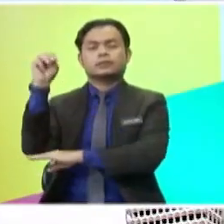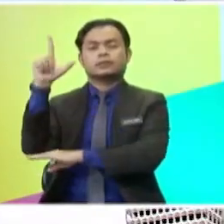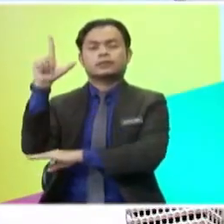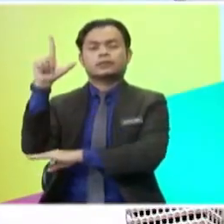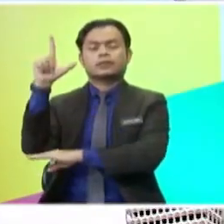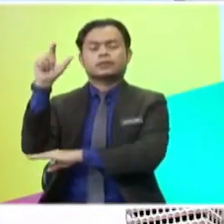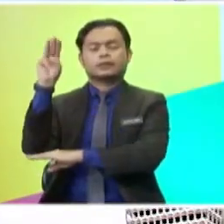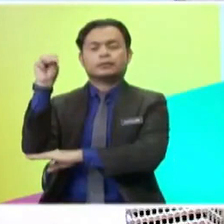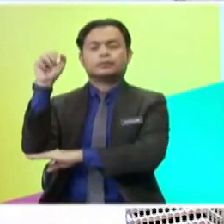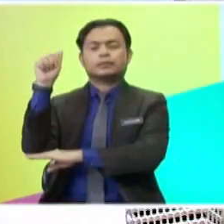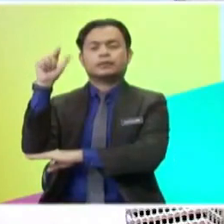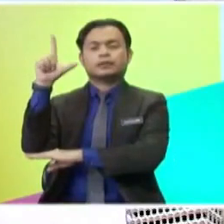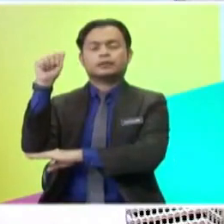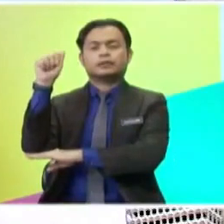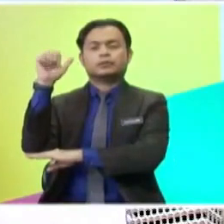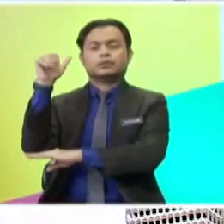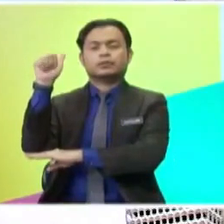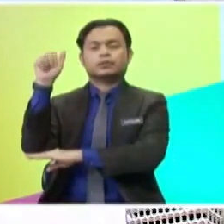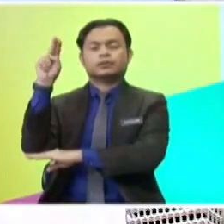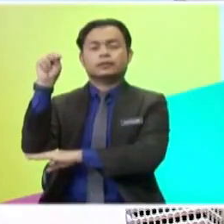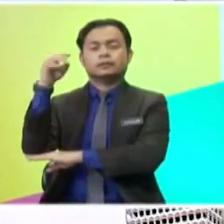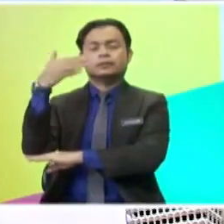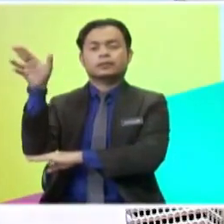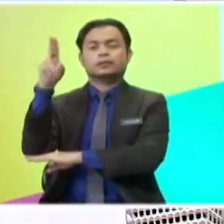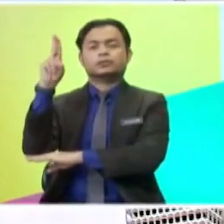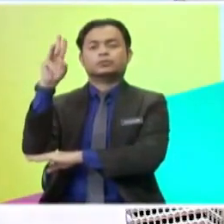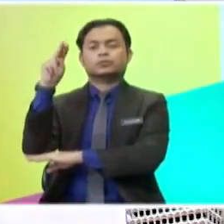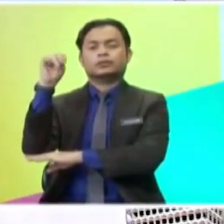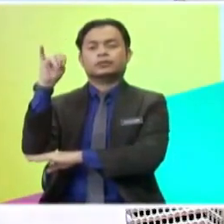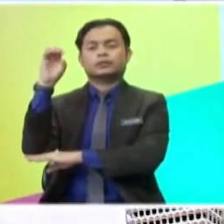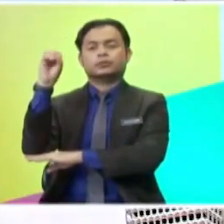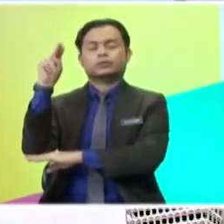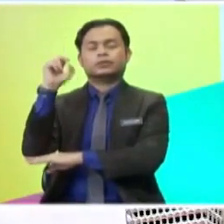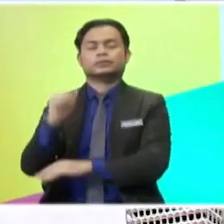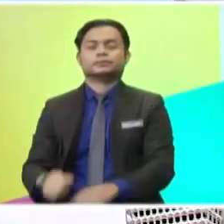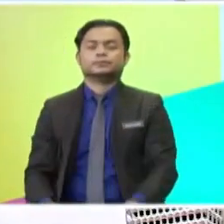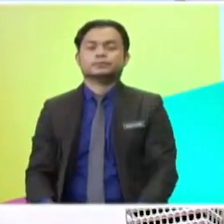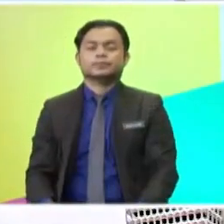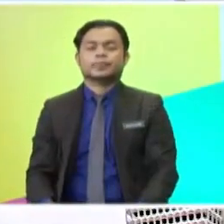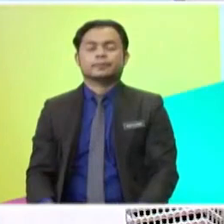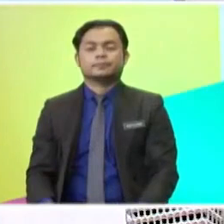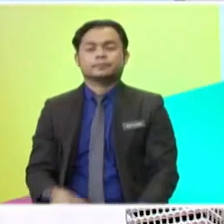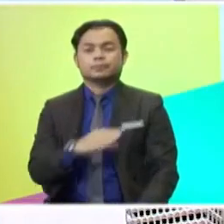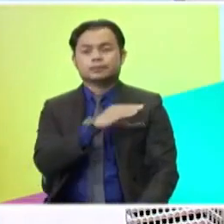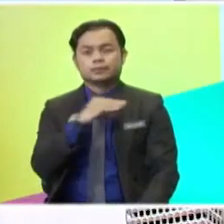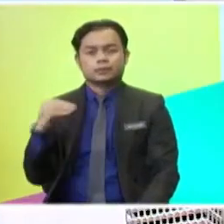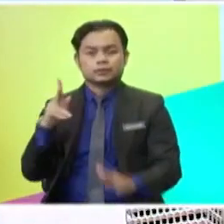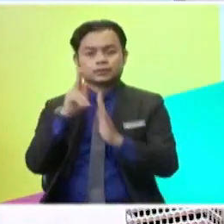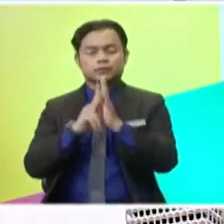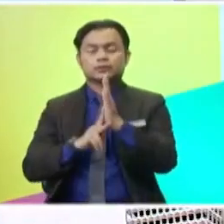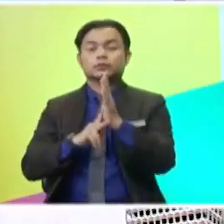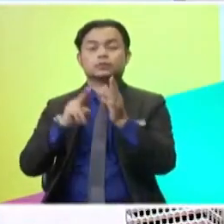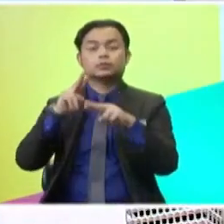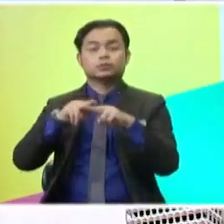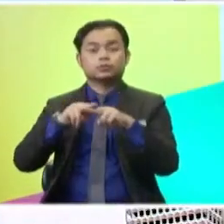itu dikurangkan dengan banyaknya, kedudukan Raja Melayu dalam takbiran juga telah direndahkan. Okay. Kemudian,